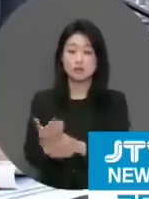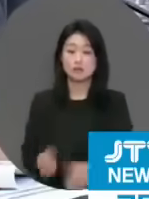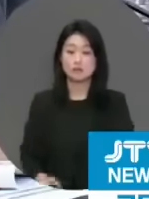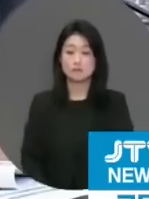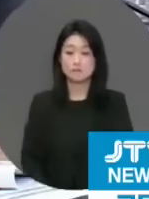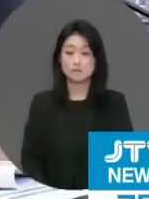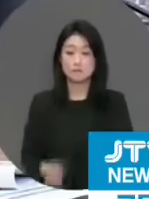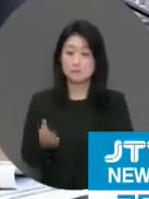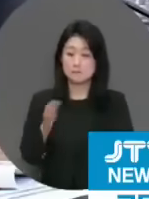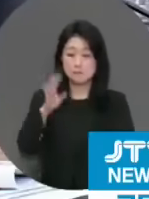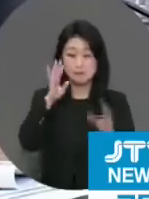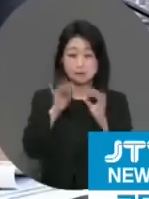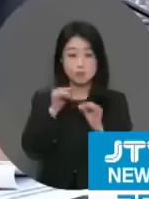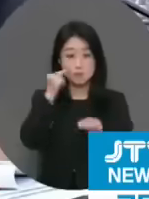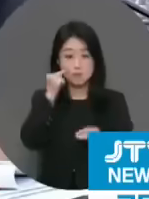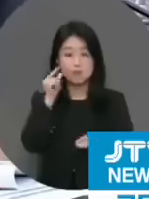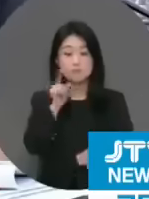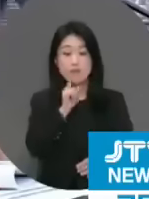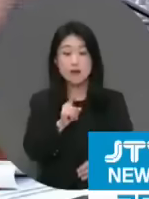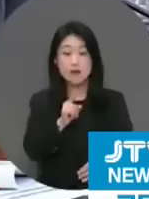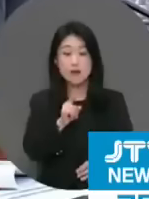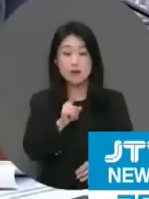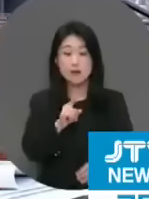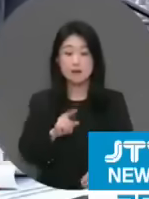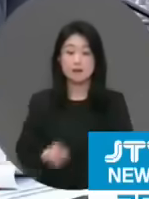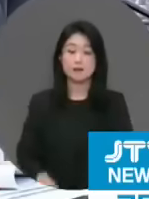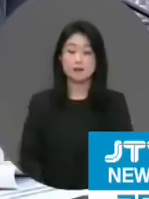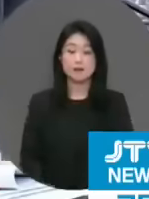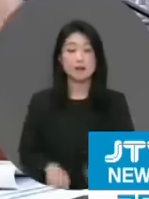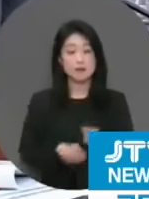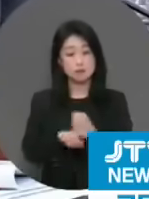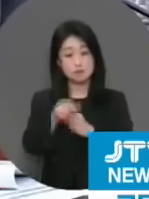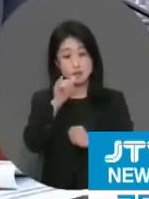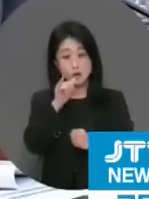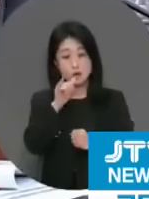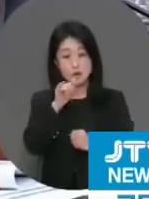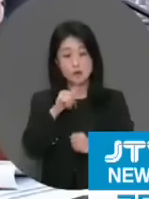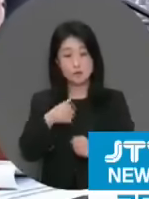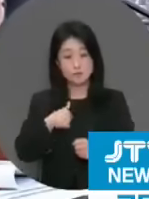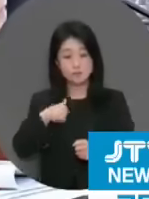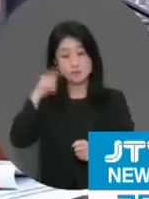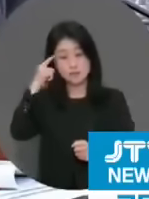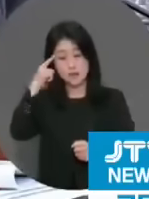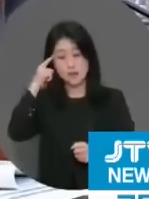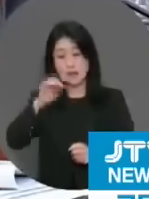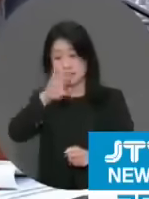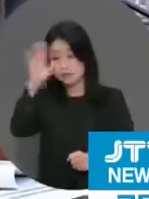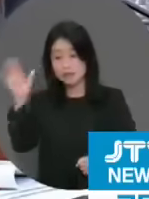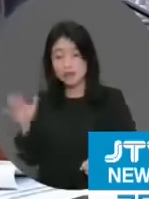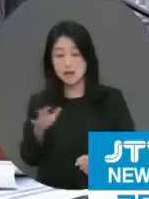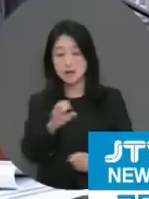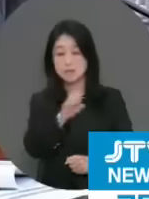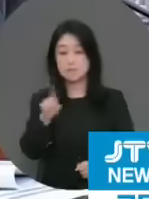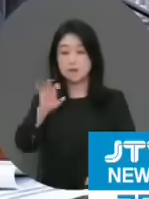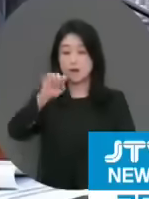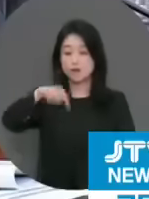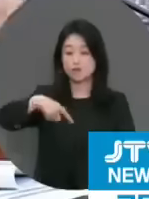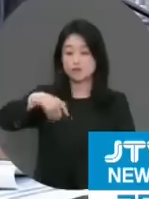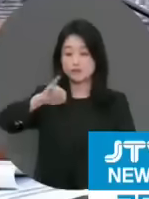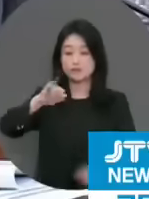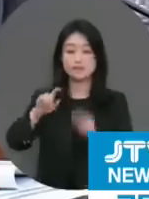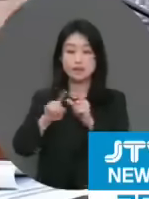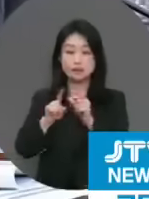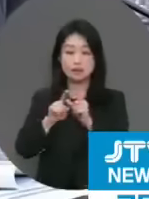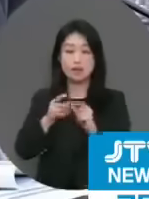그런데 절대 동의 못한다가 절대 동의 못하는 근거가 있나요? 저희는 근거가 있거든요. 파우치라는.